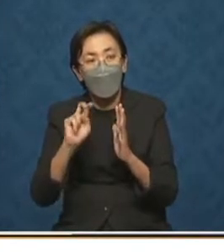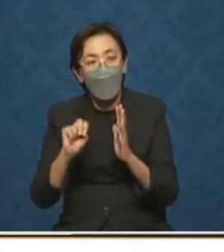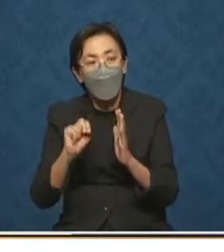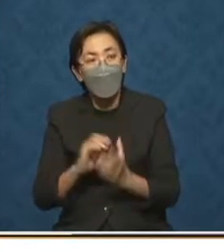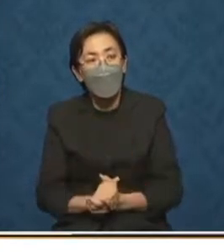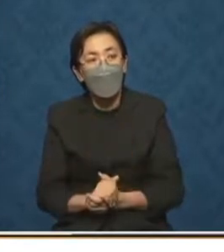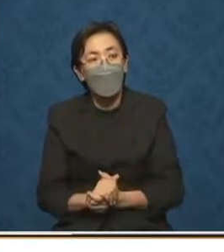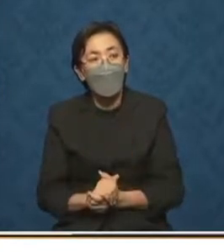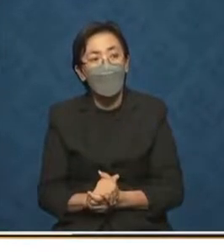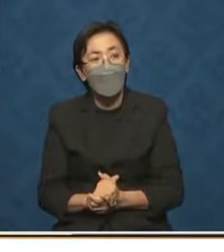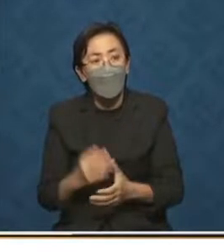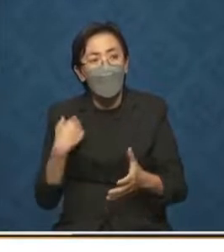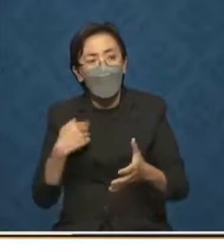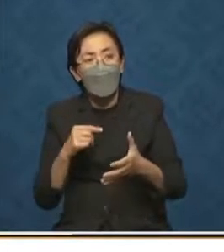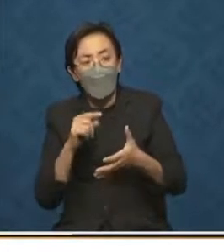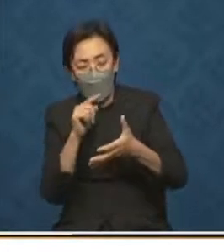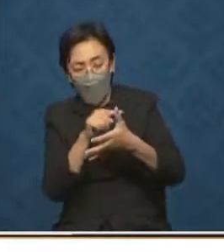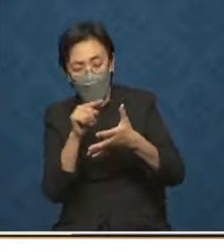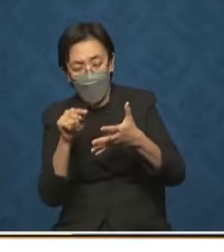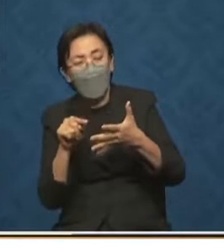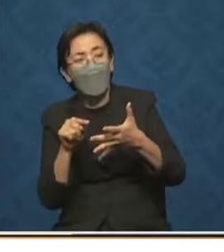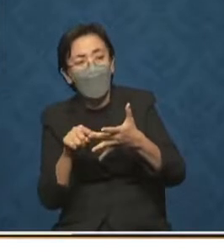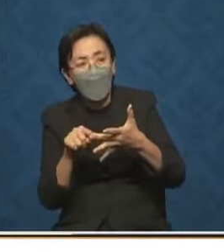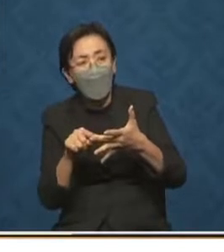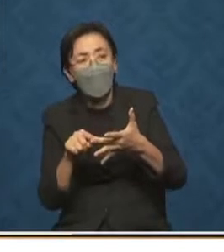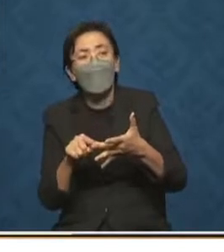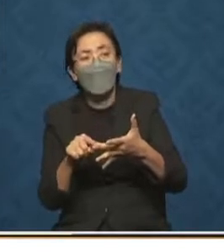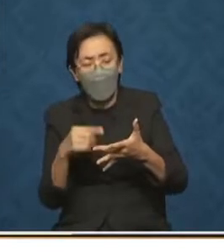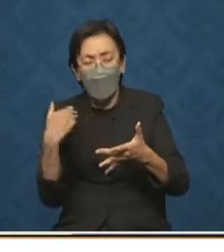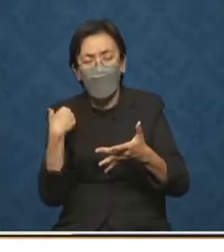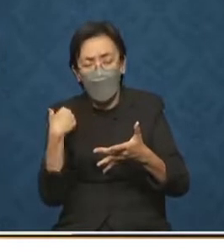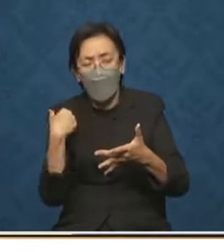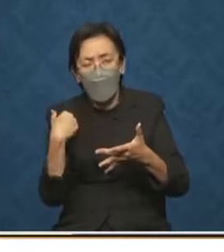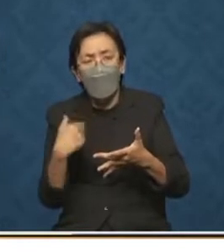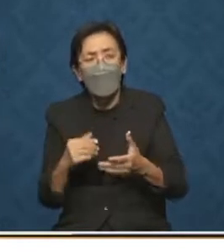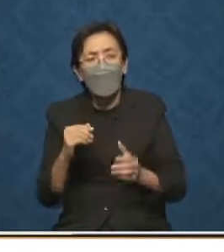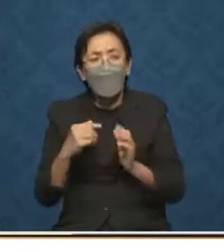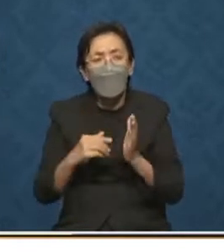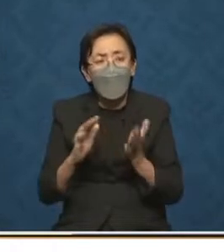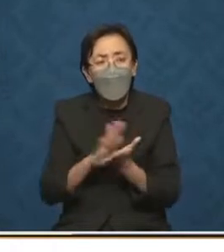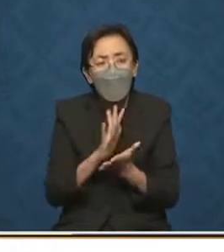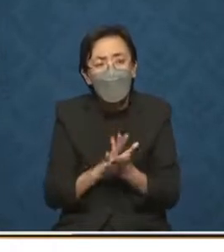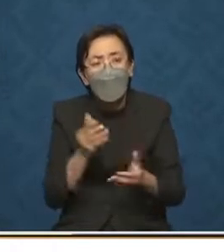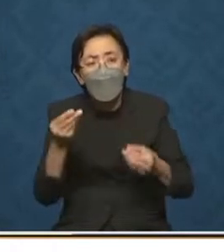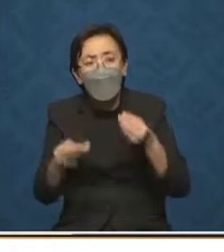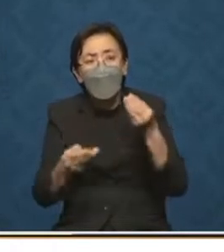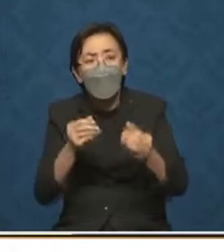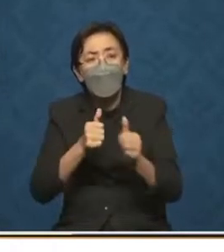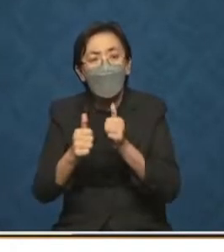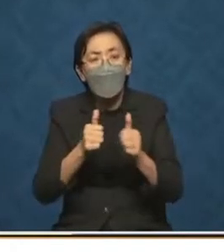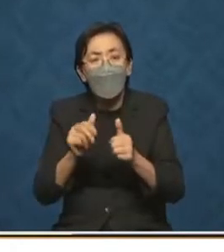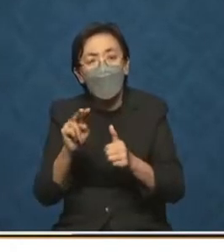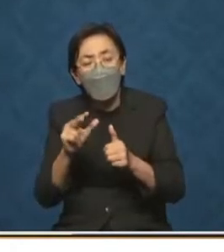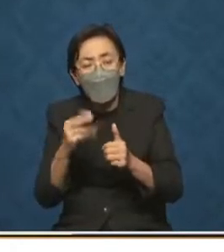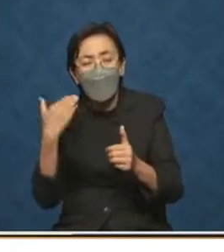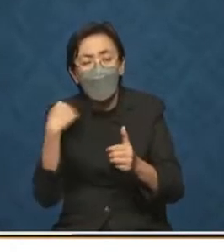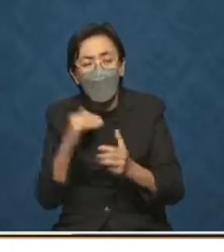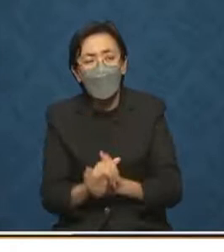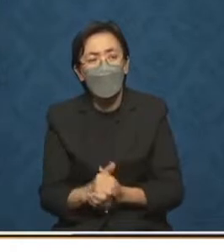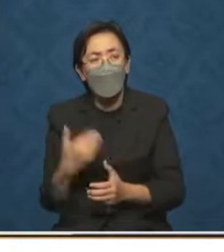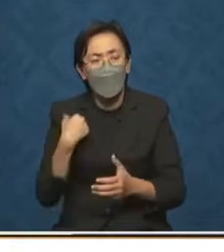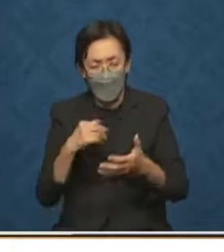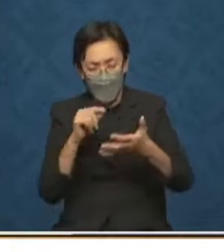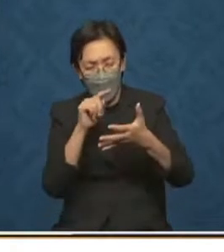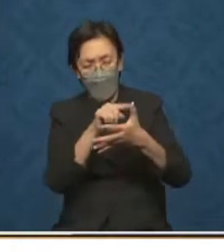ทตรงนี้ผมไมได้จิดใจนะครัเพราะพอที่จะตอบสังคมได้ว่าเกิดการแ่งขันกันเกิดขึ้นแต่อีก 3 แ่ง